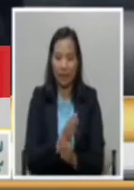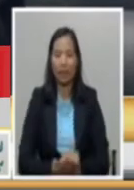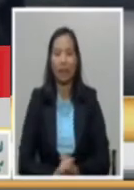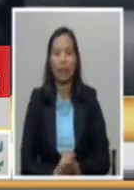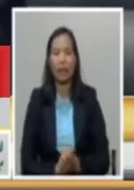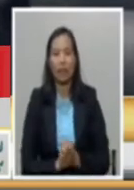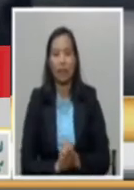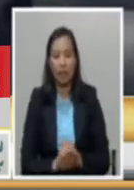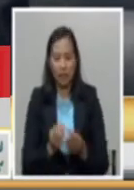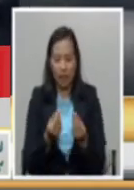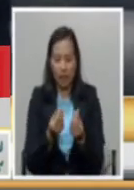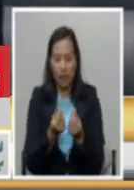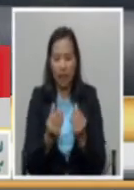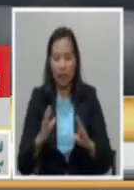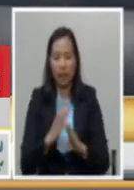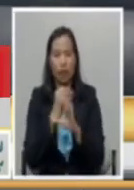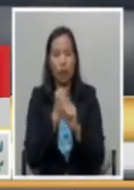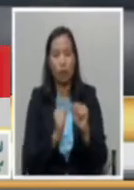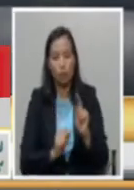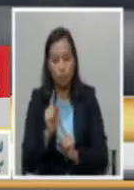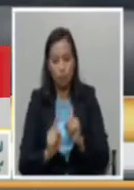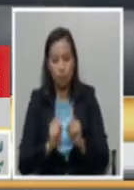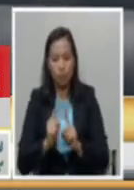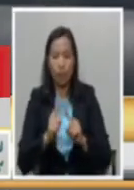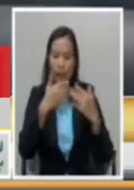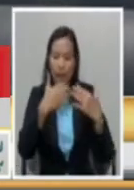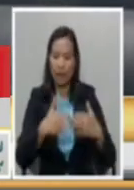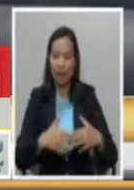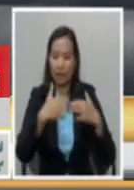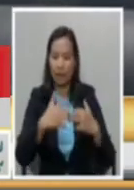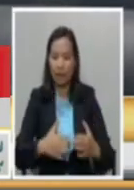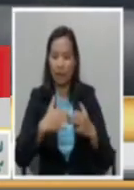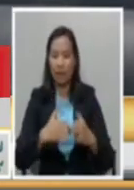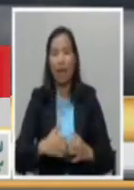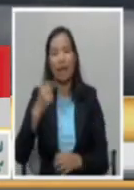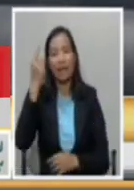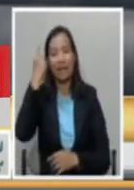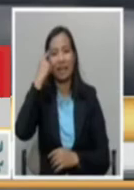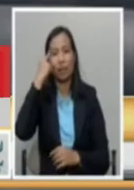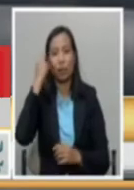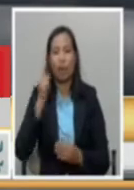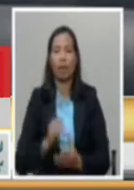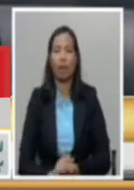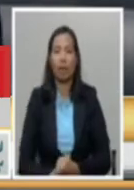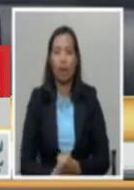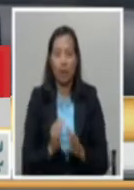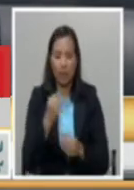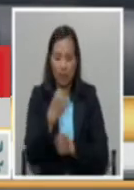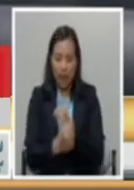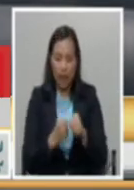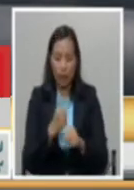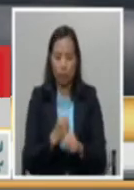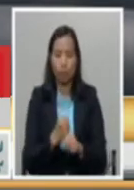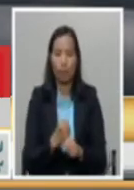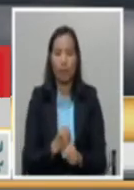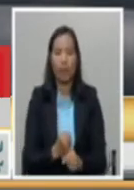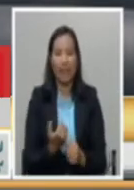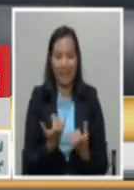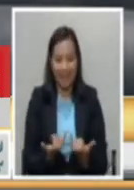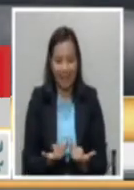เปิดเผยตัวเลขจากสภาอุตสาหกรรมแห่งประเทศไทยมีการคาดการว่าในปีนี้และปีหน้